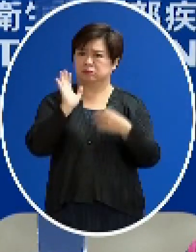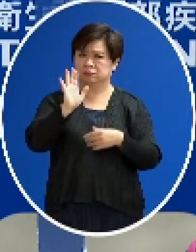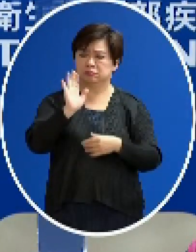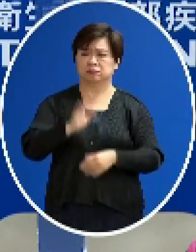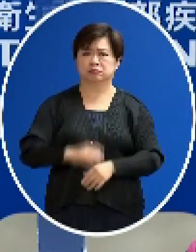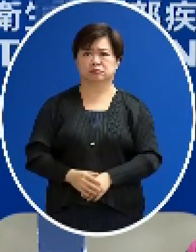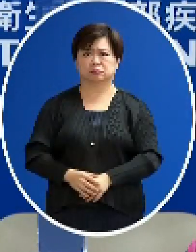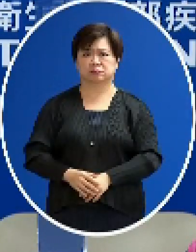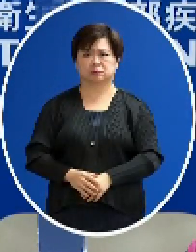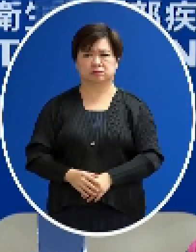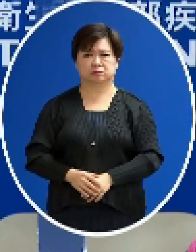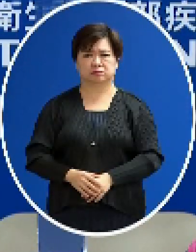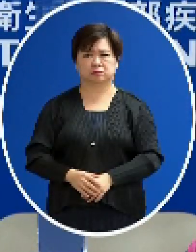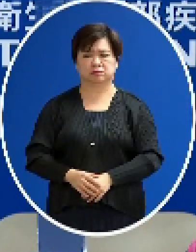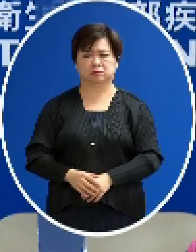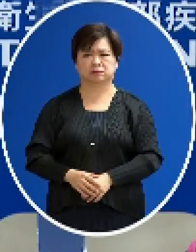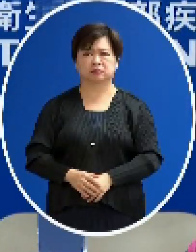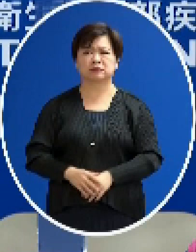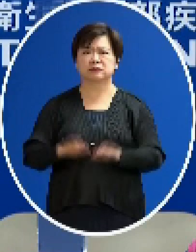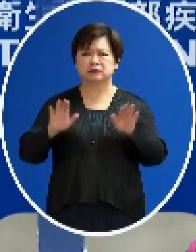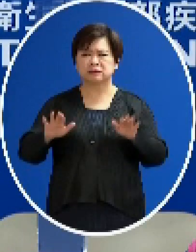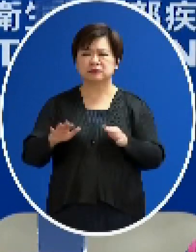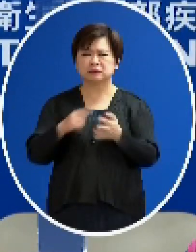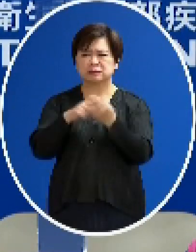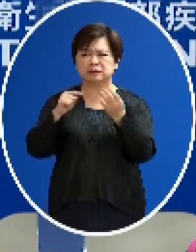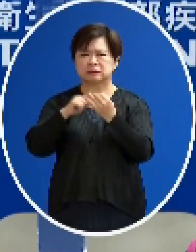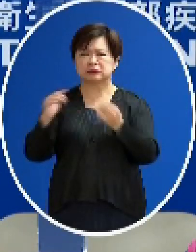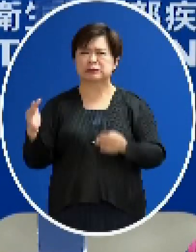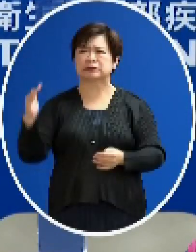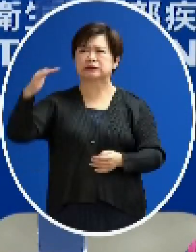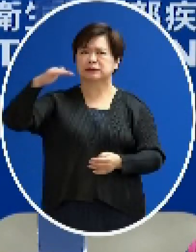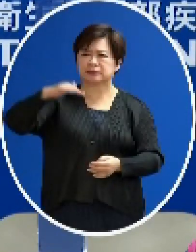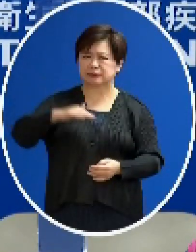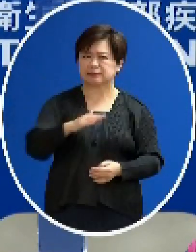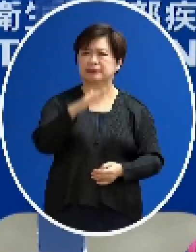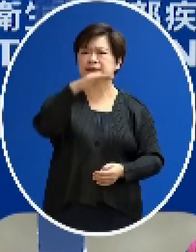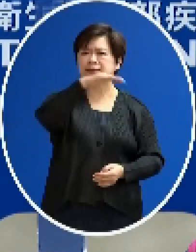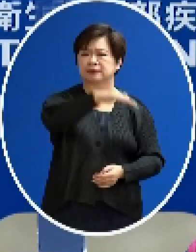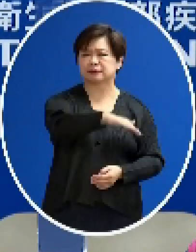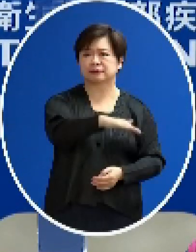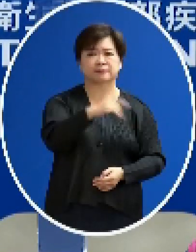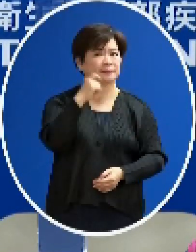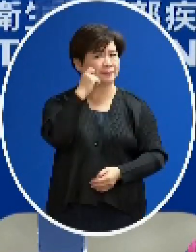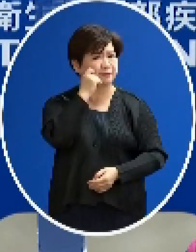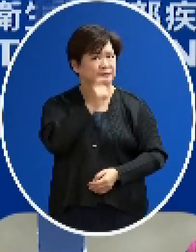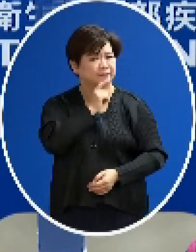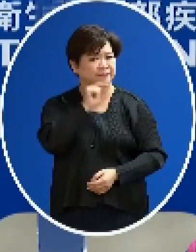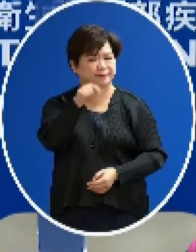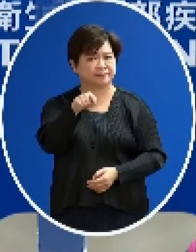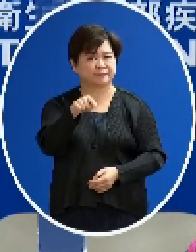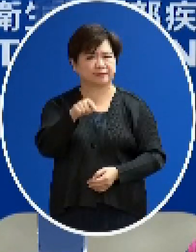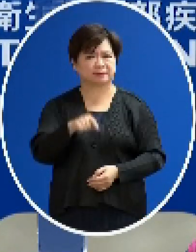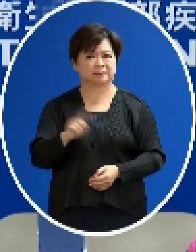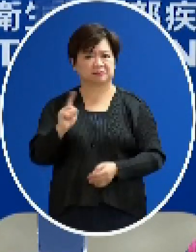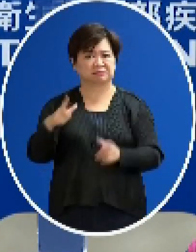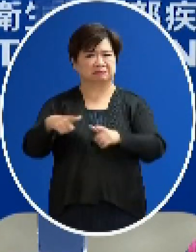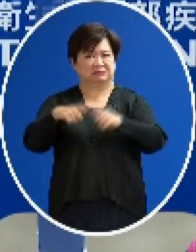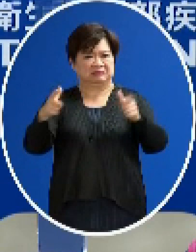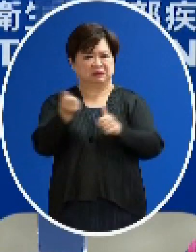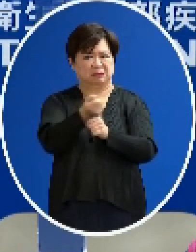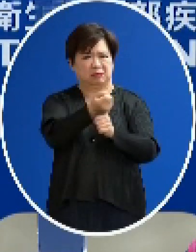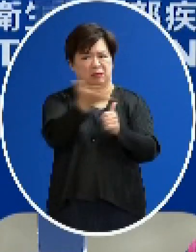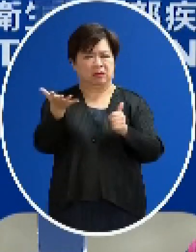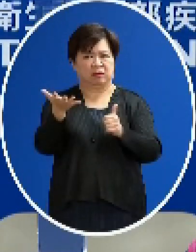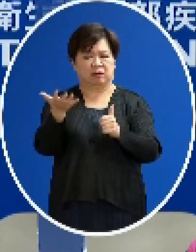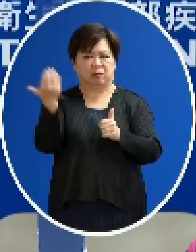下。它其实是起起伏伏，好，所以你没有办法哈预测说什么样的一个大规模的疫情会